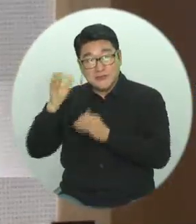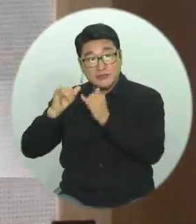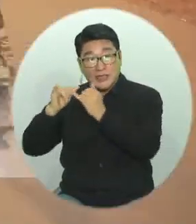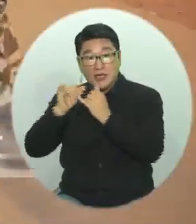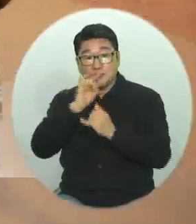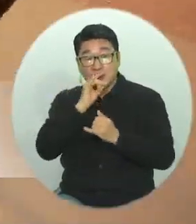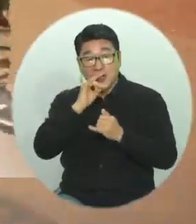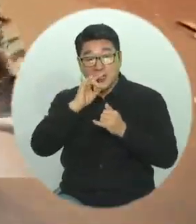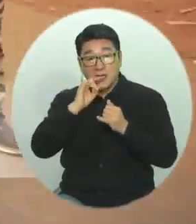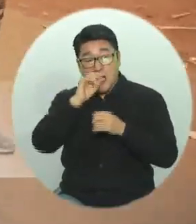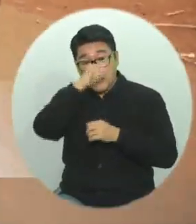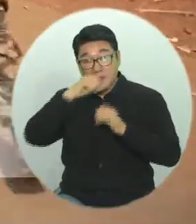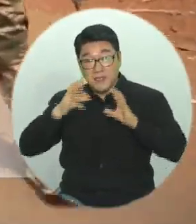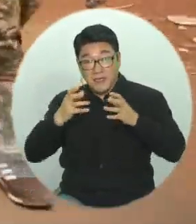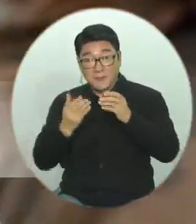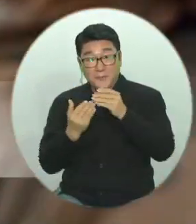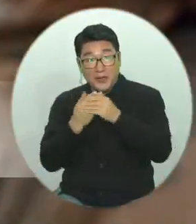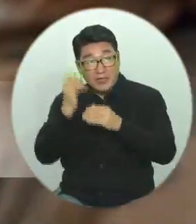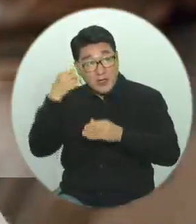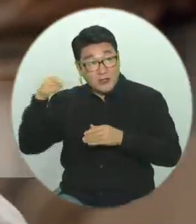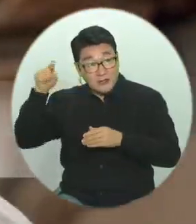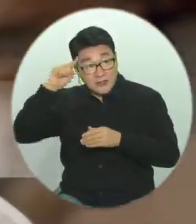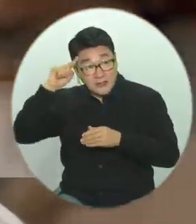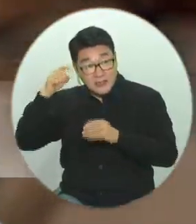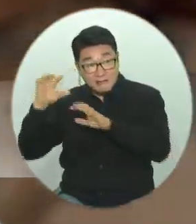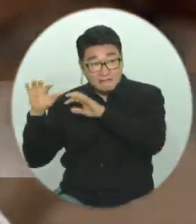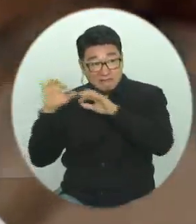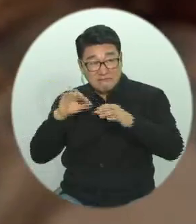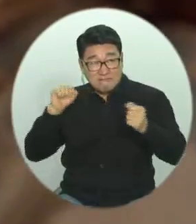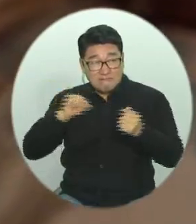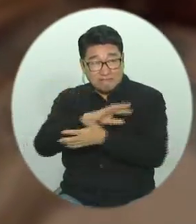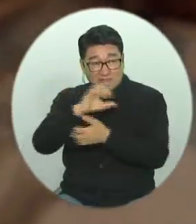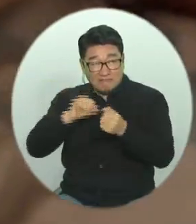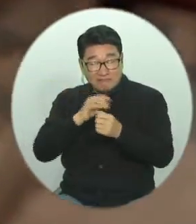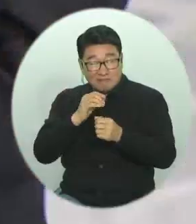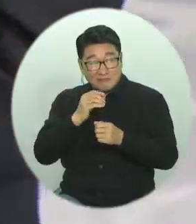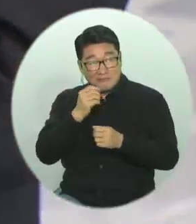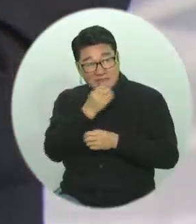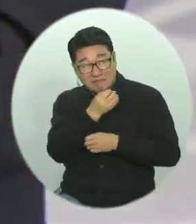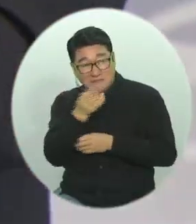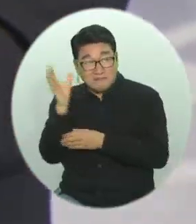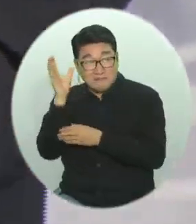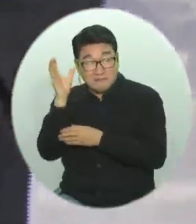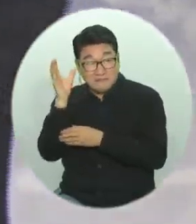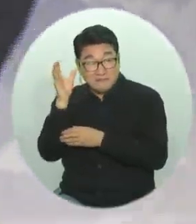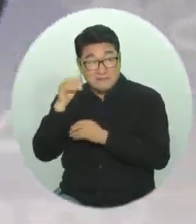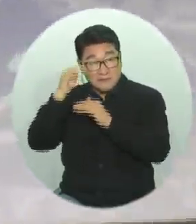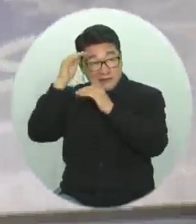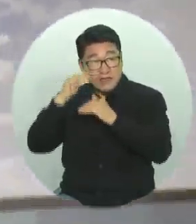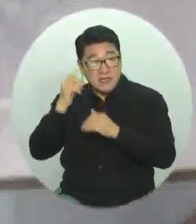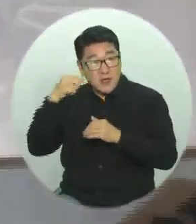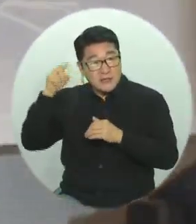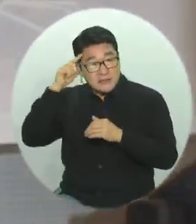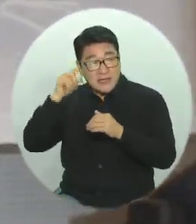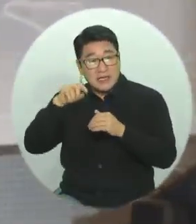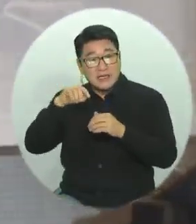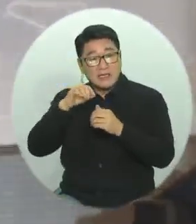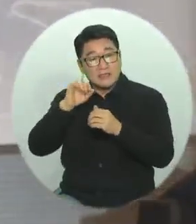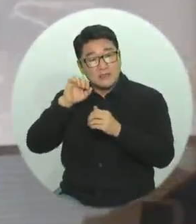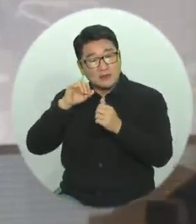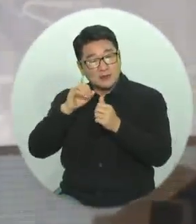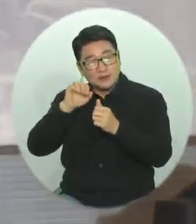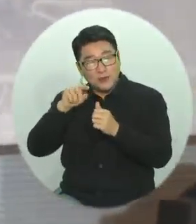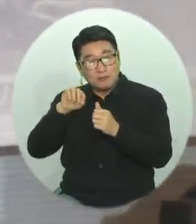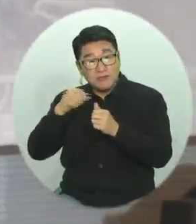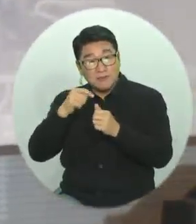아프리카 공화국에서 일어난 러시아 바그너 그룹의 폭력 실태를 고발한 중앙 아프리카 공화국 내 러시아의 소프트파워가